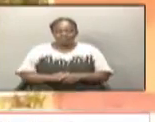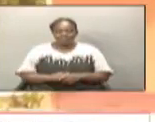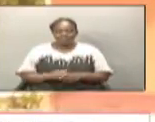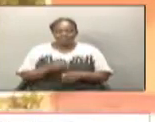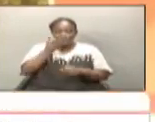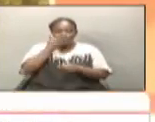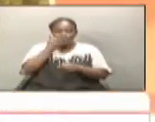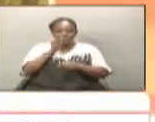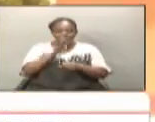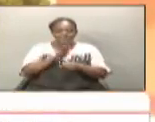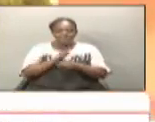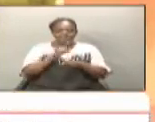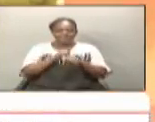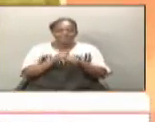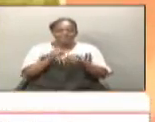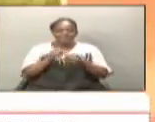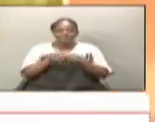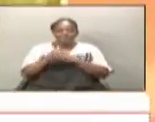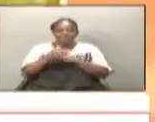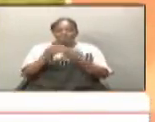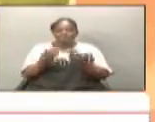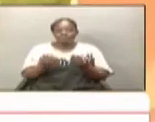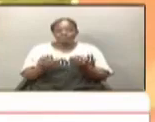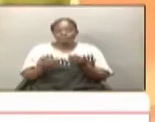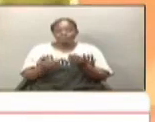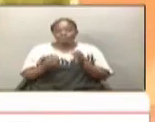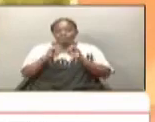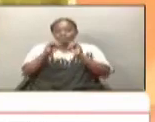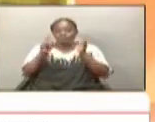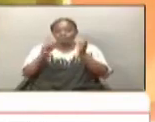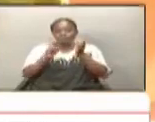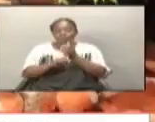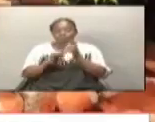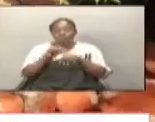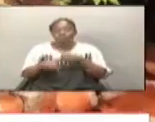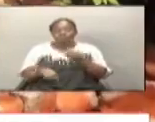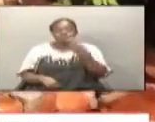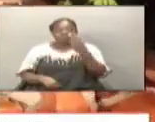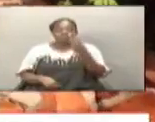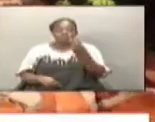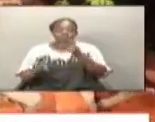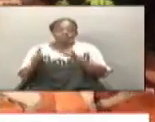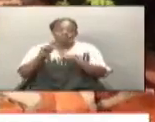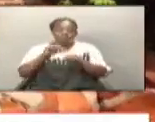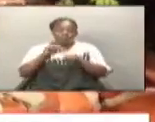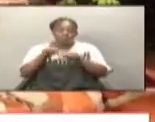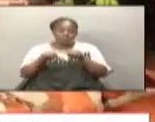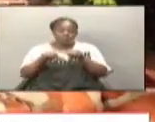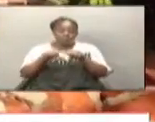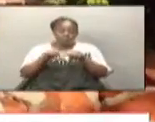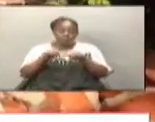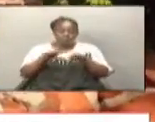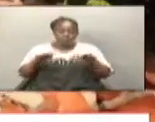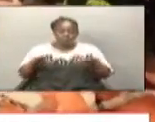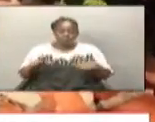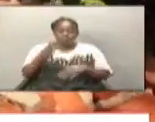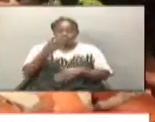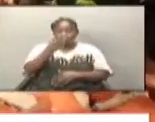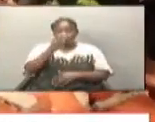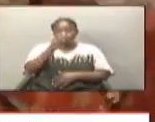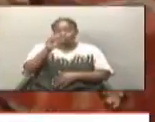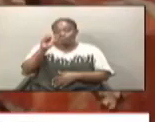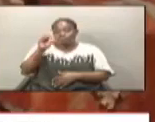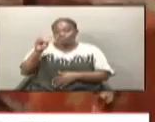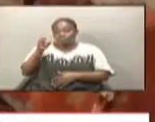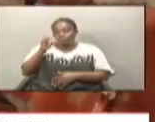antibubanga, lita litono, katugeze kwa kufuna ya abantu ngaba vitu. Etaka linoliweza kwa hii kabina, ezika ya nilwa, erange